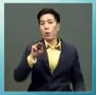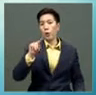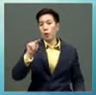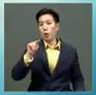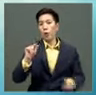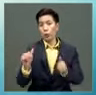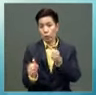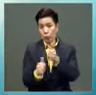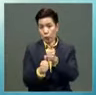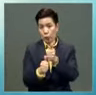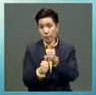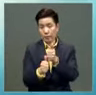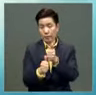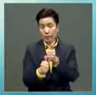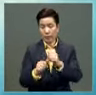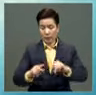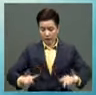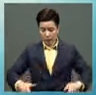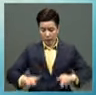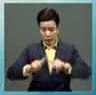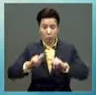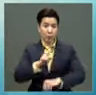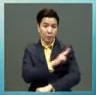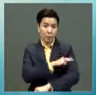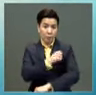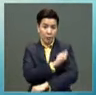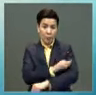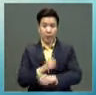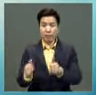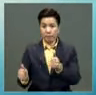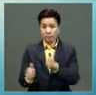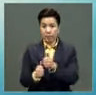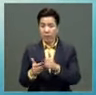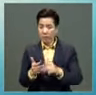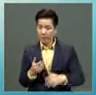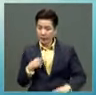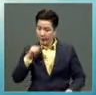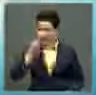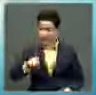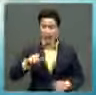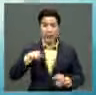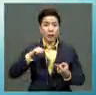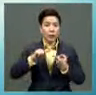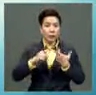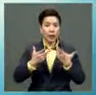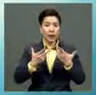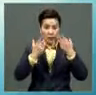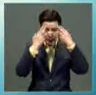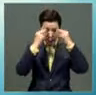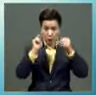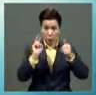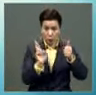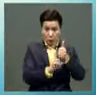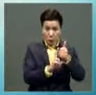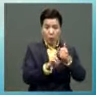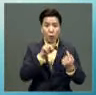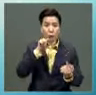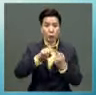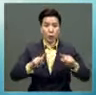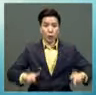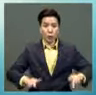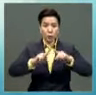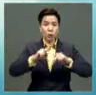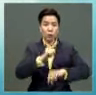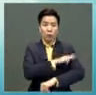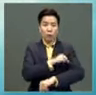ท่านว่าการกระทรวงสาธารณสุขนะครับซึ่งได้สั่งการโดยทางท่านรองนายกรัฐมนตรีและรัฐมนตรีว่าการกระทรวงสาธารณสุ